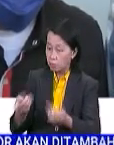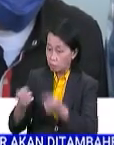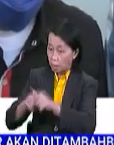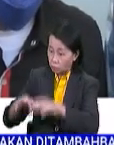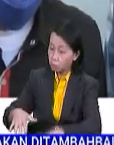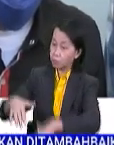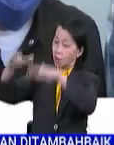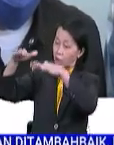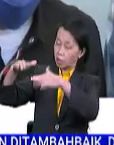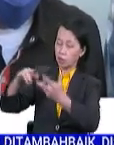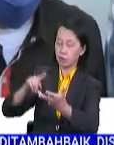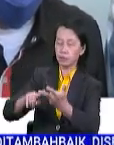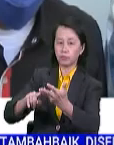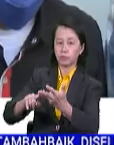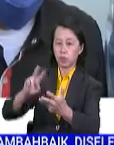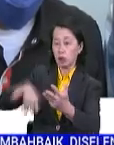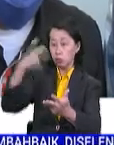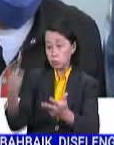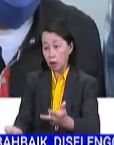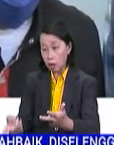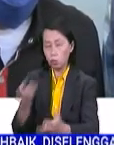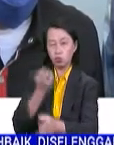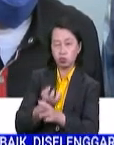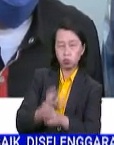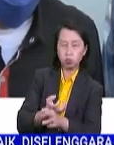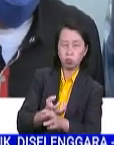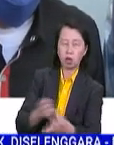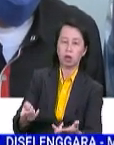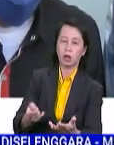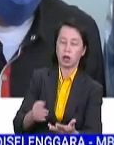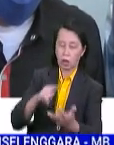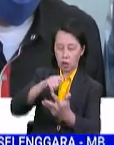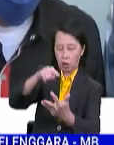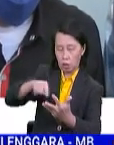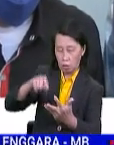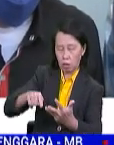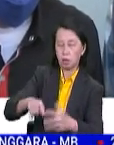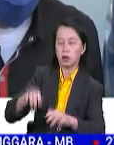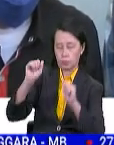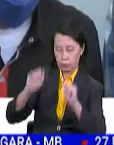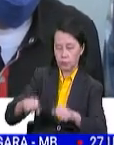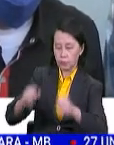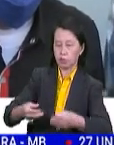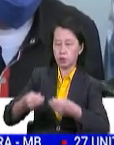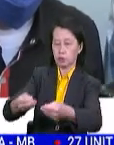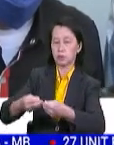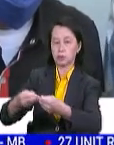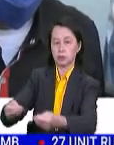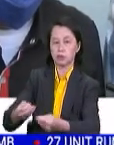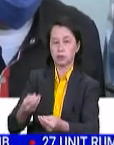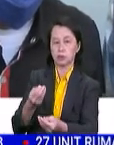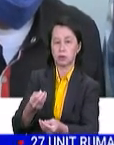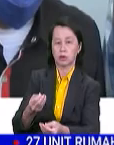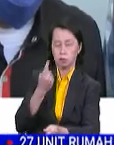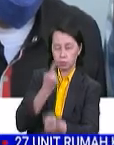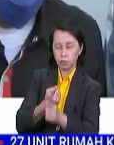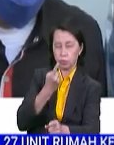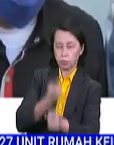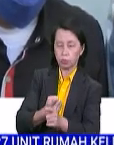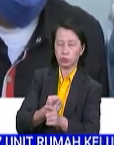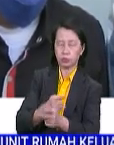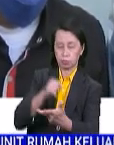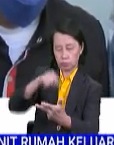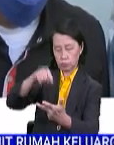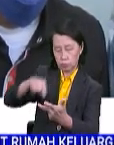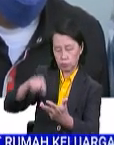banjir dan dah tinggal tangga di rumah, mereka ini mereka layak untuk menerima. Betul-betul pada